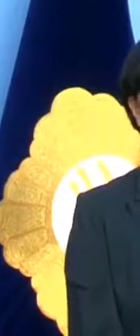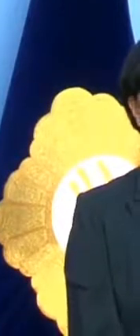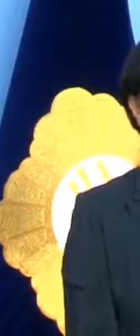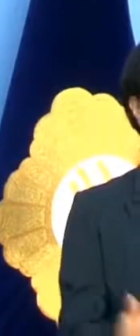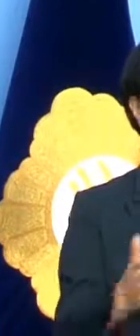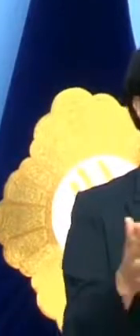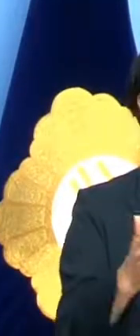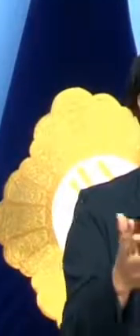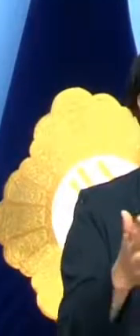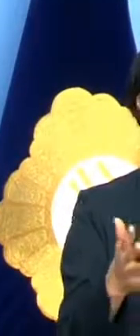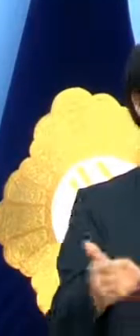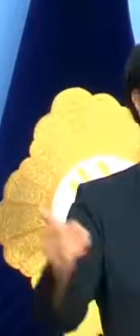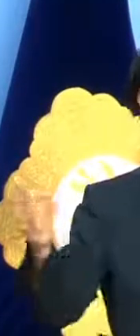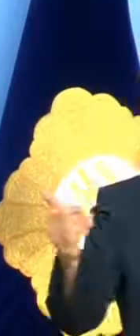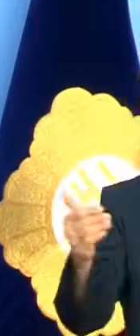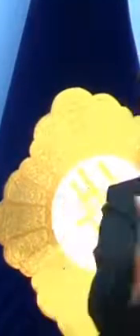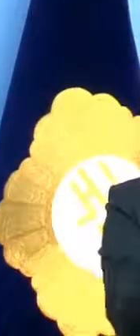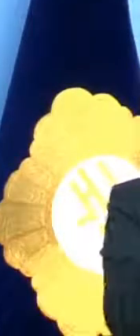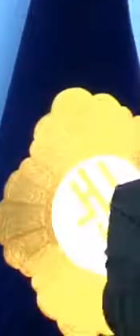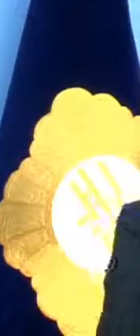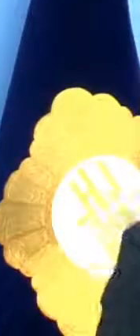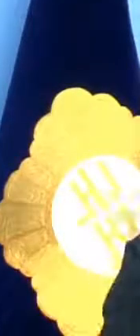쓰시면 마치 도로가 있으면 고맙습니다